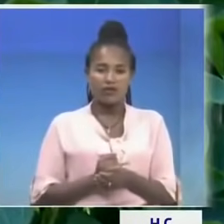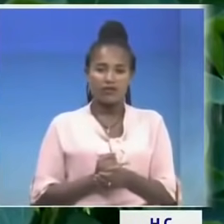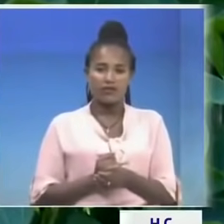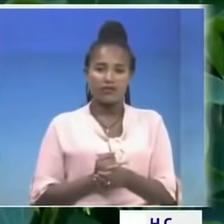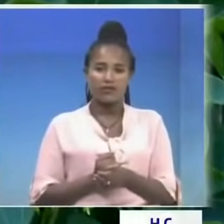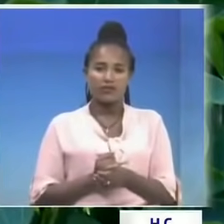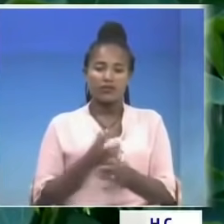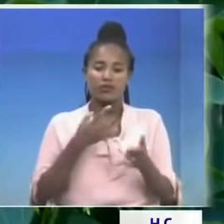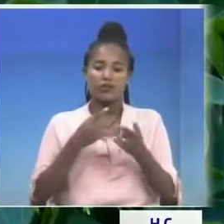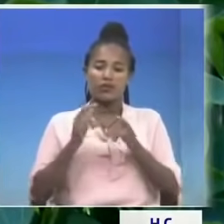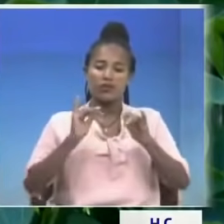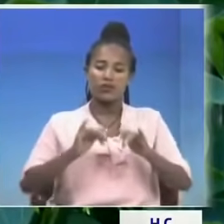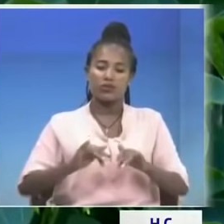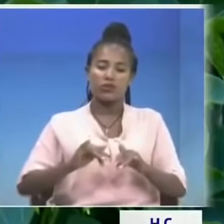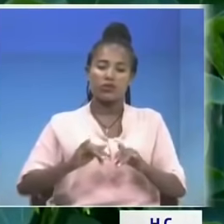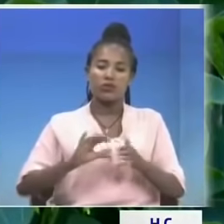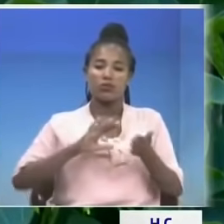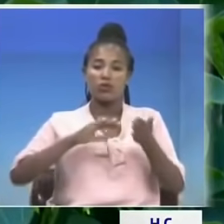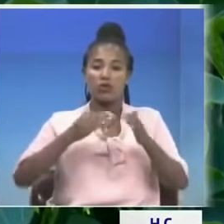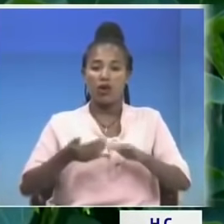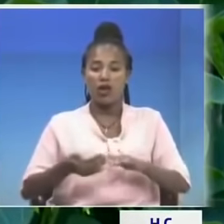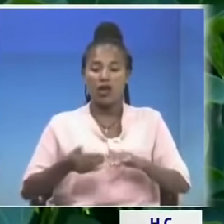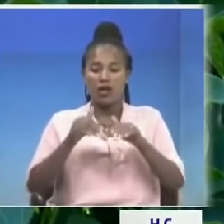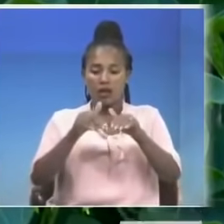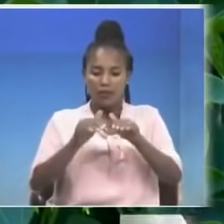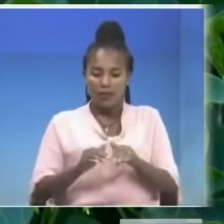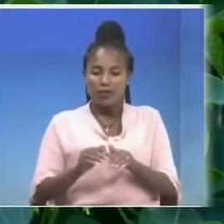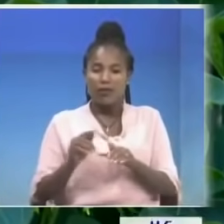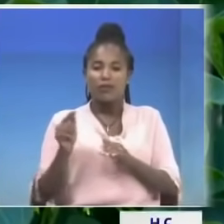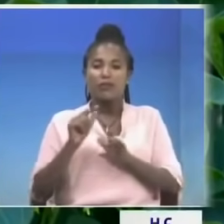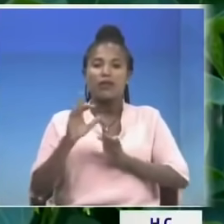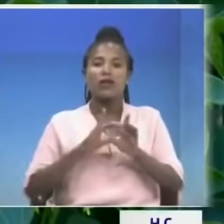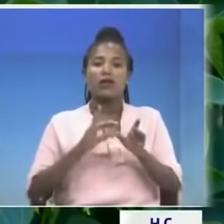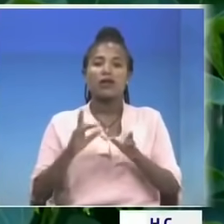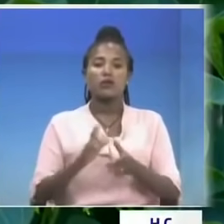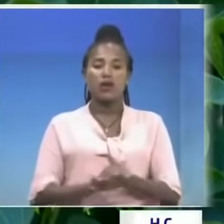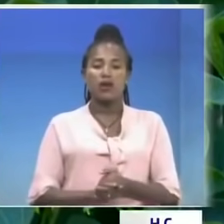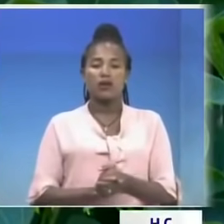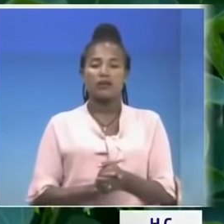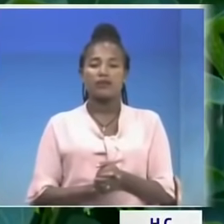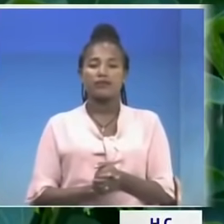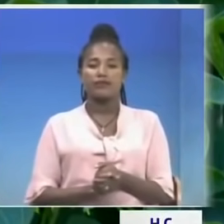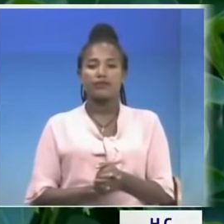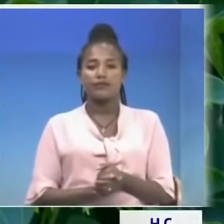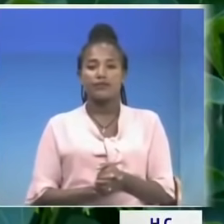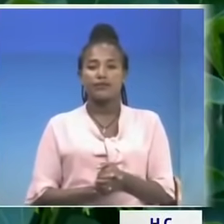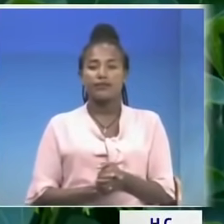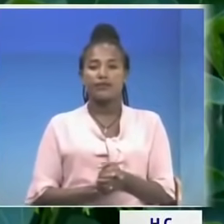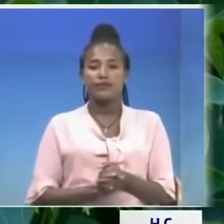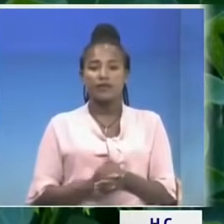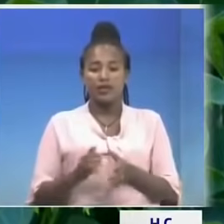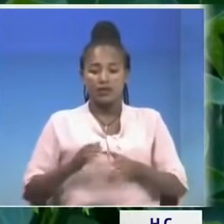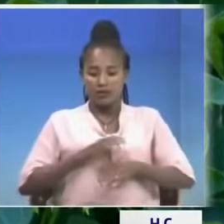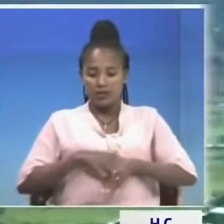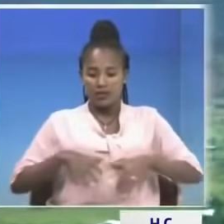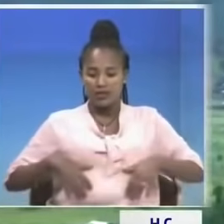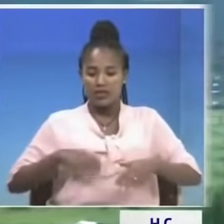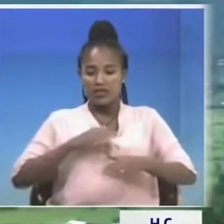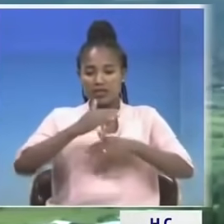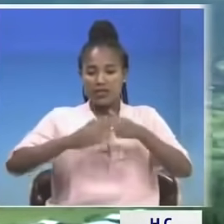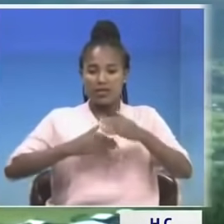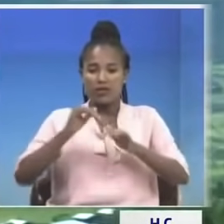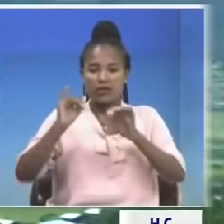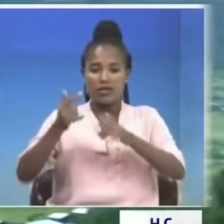አልቀዋል። እዚሁ ቀበር ናቸው። ምን እናረጋቸዋል? በፍር ተጠቅልለው ተዛ ላይ